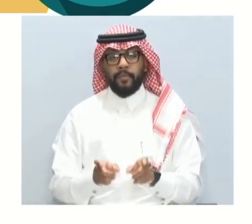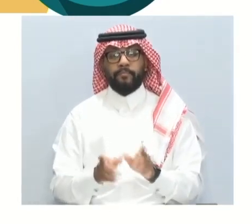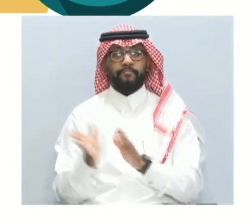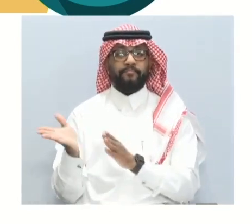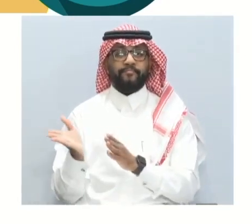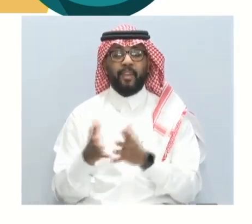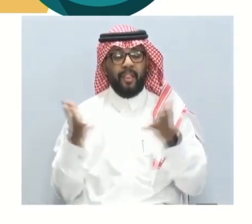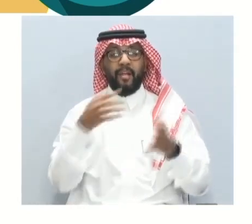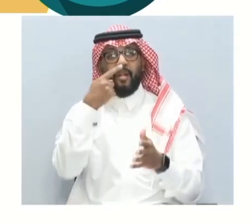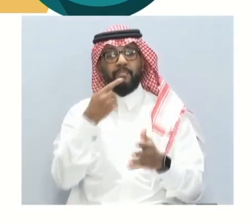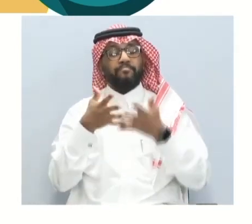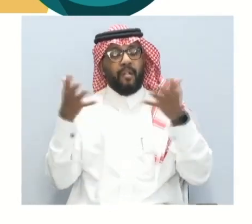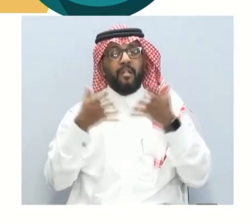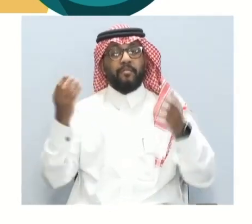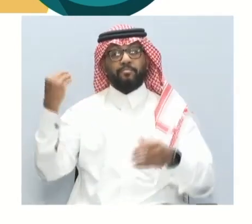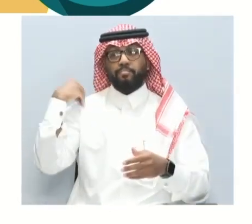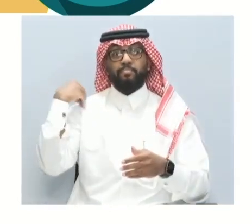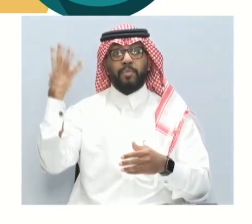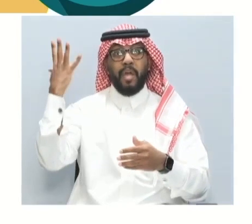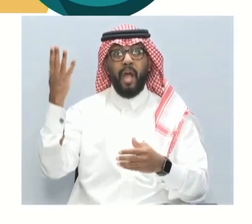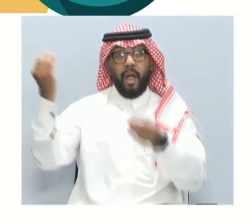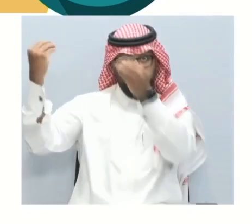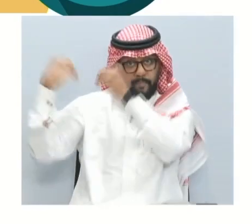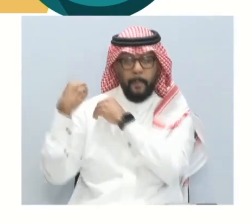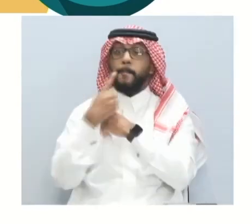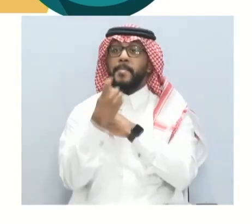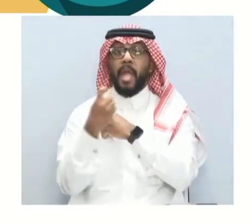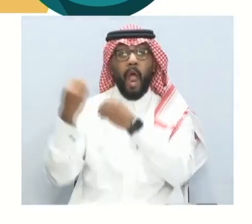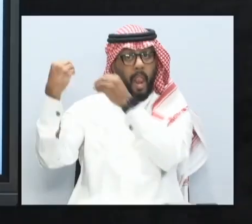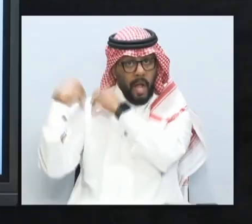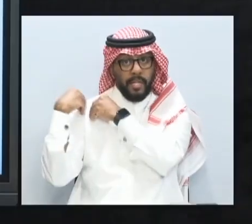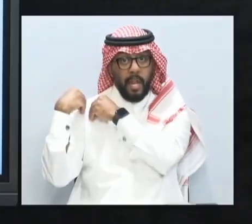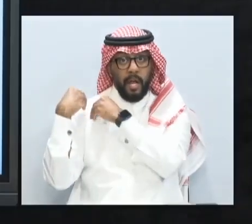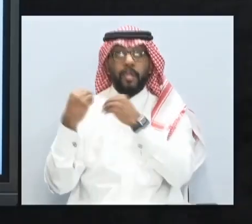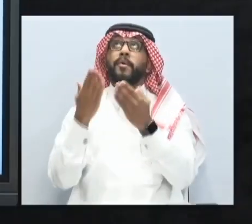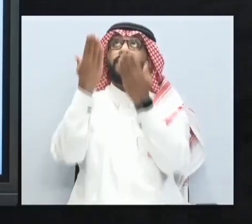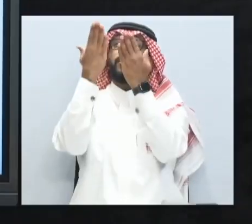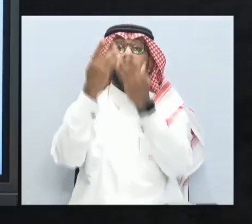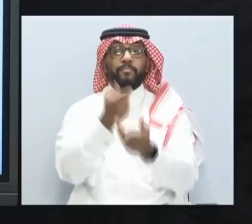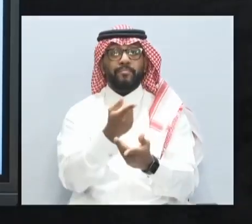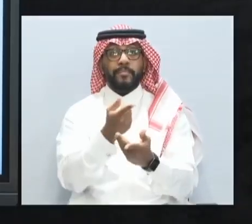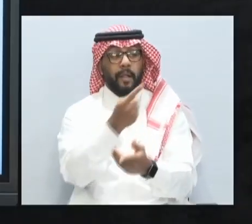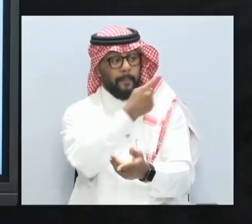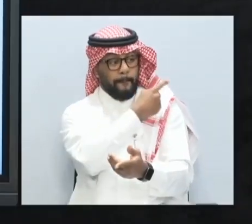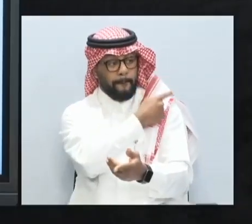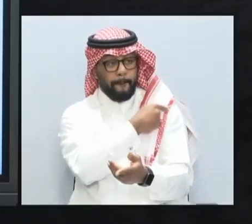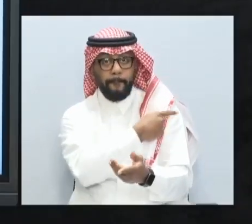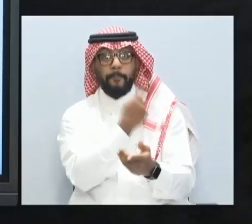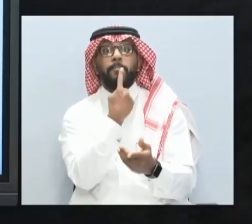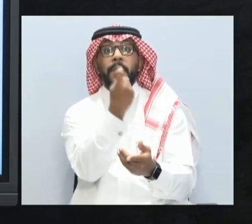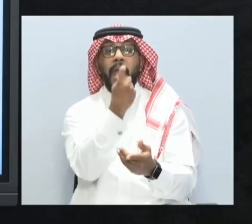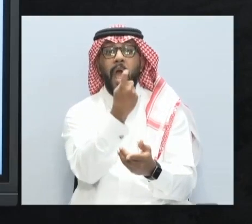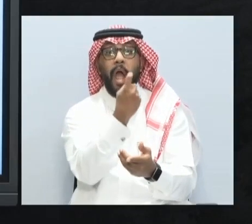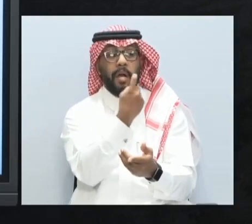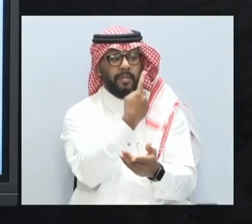اكثر كم واحد يعني خمسه فضائل لذكر لا يتجاوز قوله اربع او